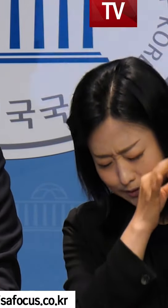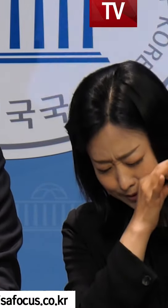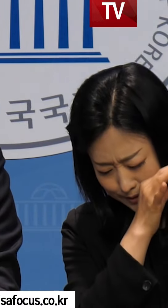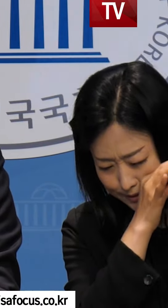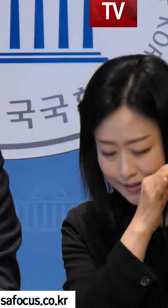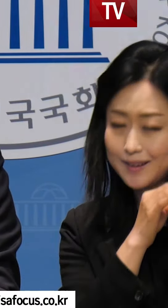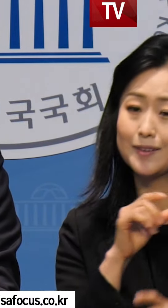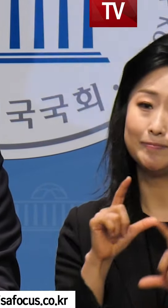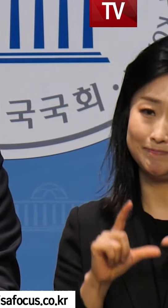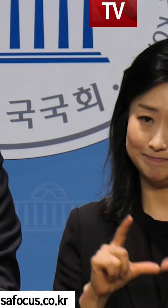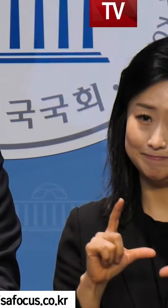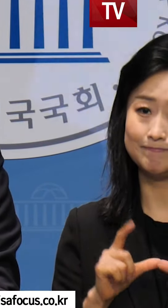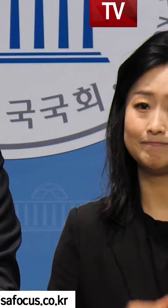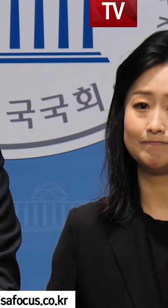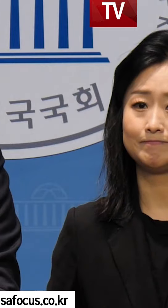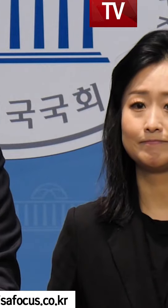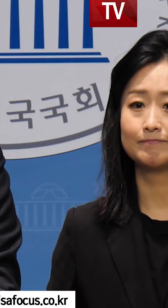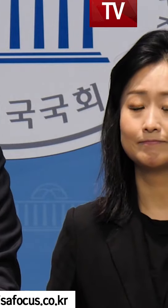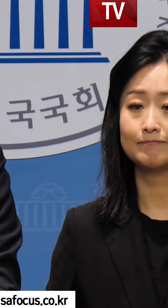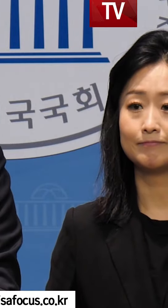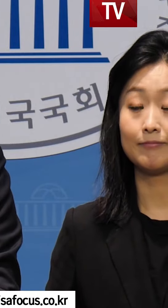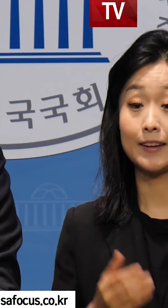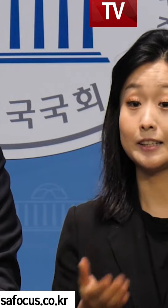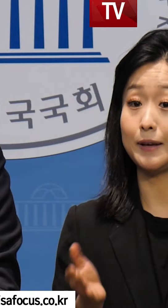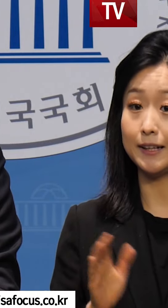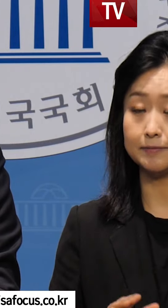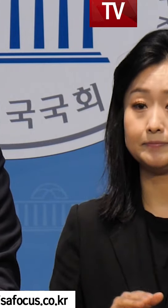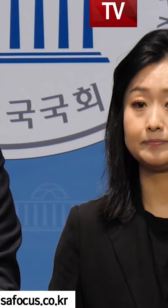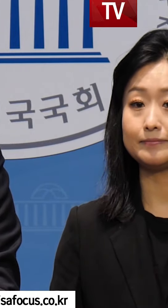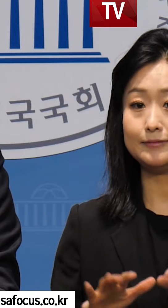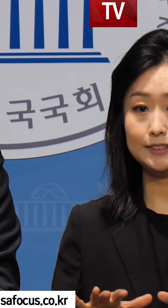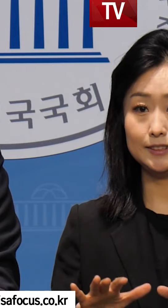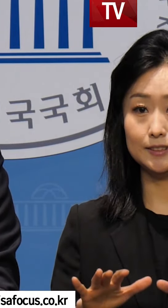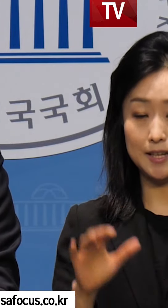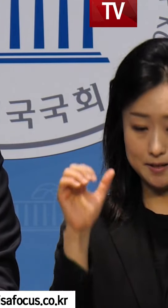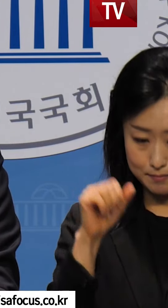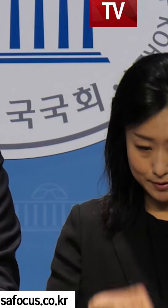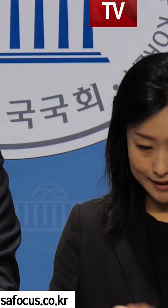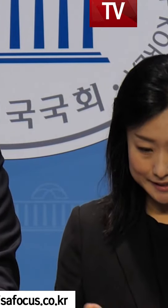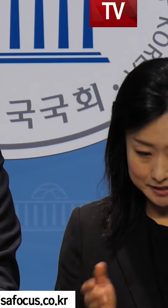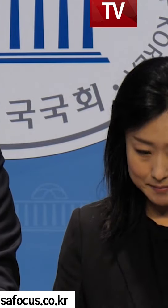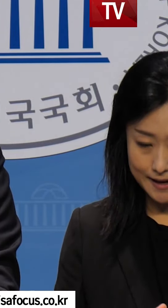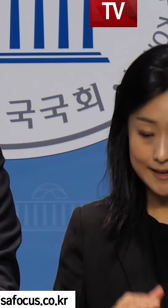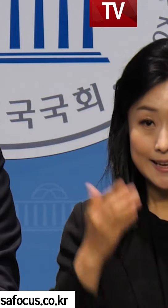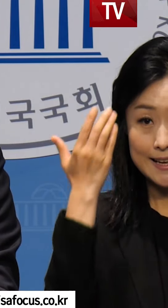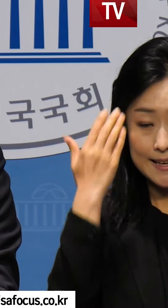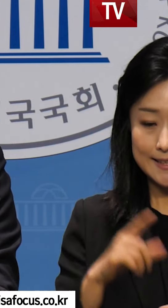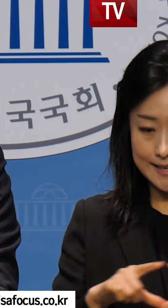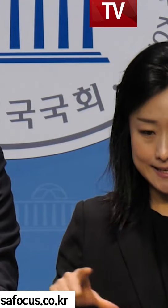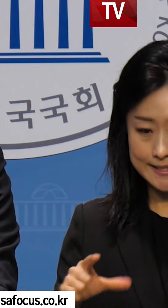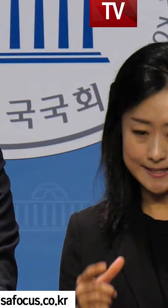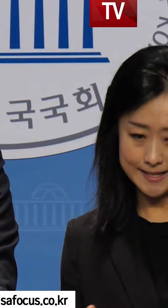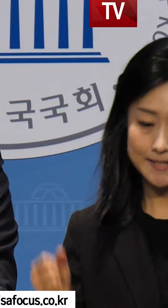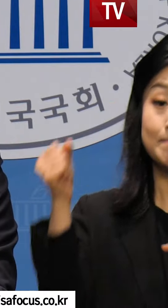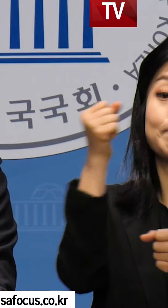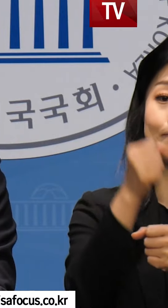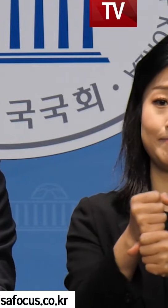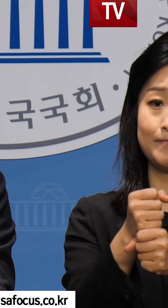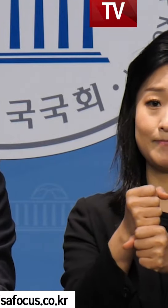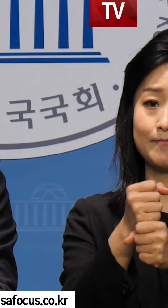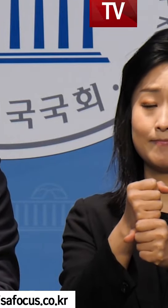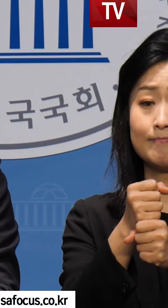사회의 자화상입니다. 하지만 무너진 토대 위에 상식과 정의에 기반한 대한민국 체육을 재건하기